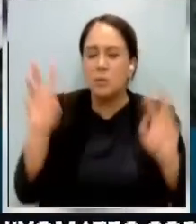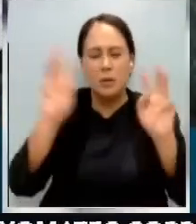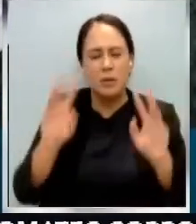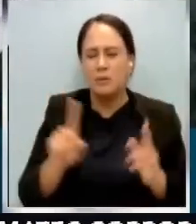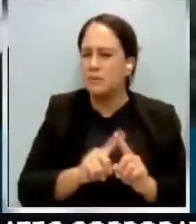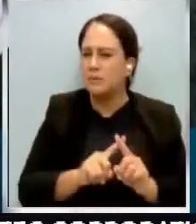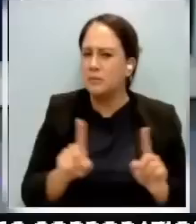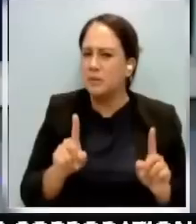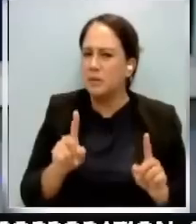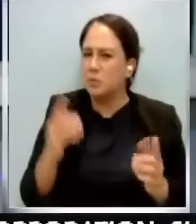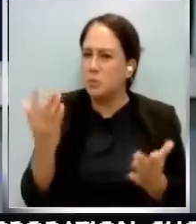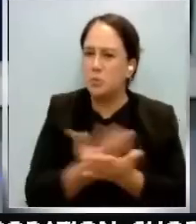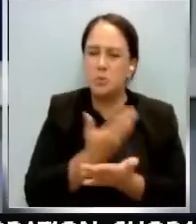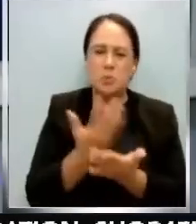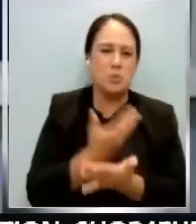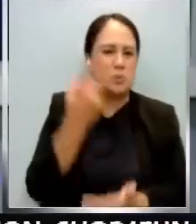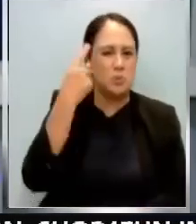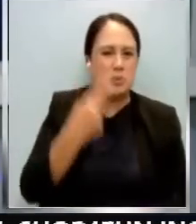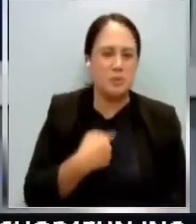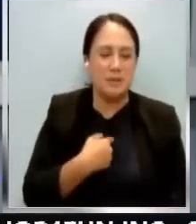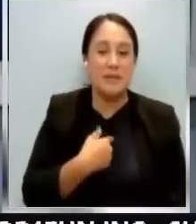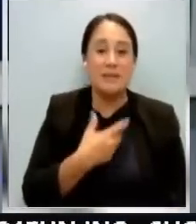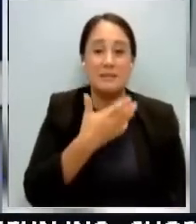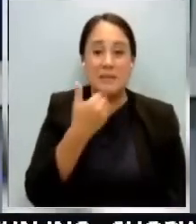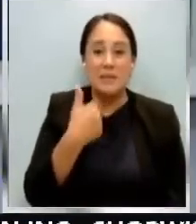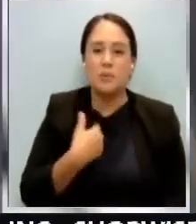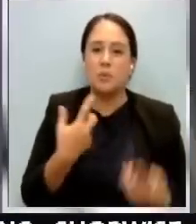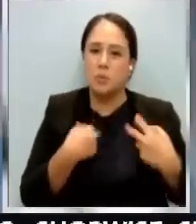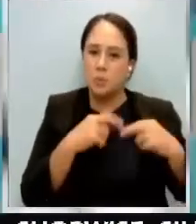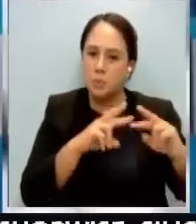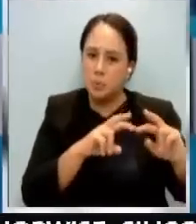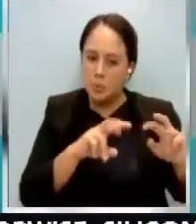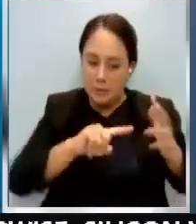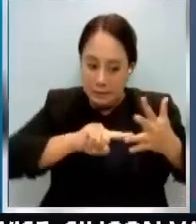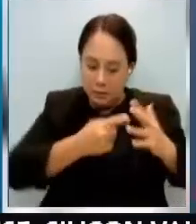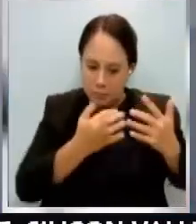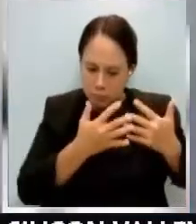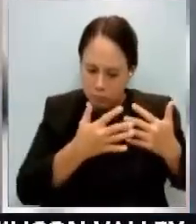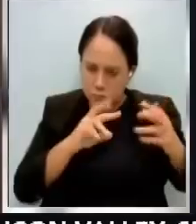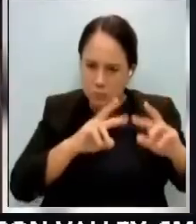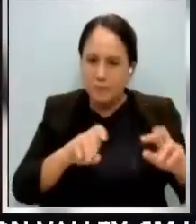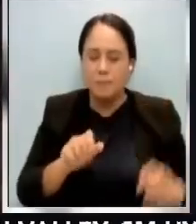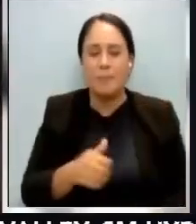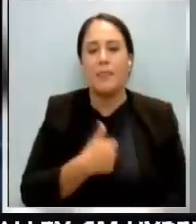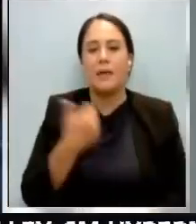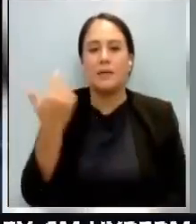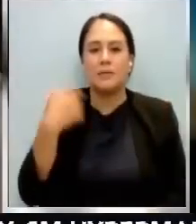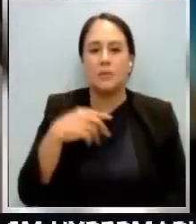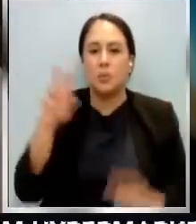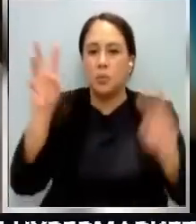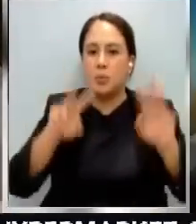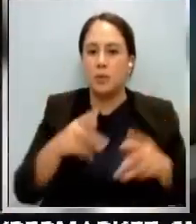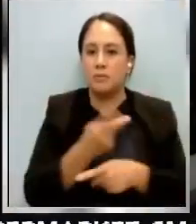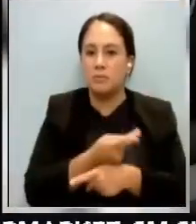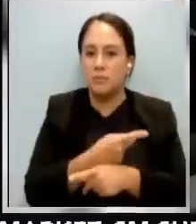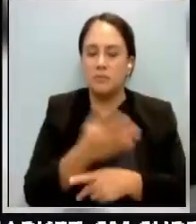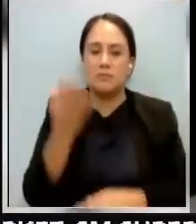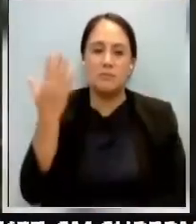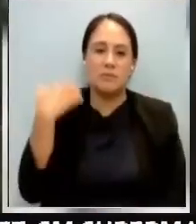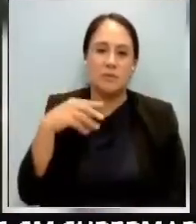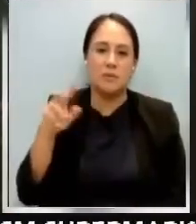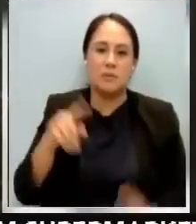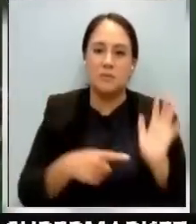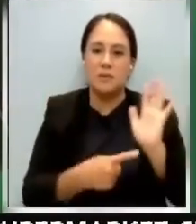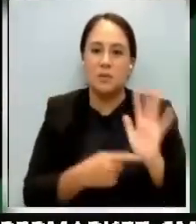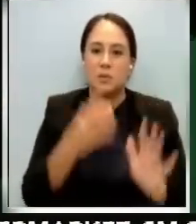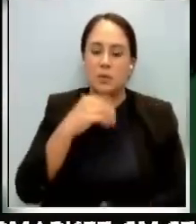para sa akin. Buti na lang, inaral namin from the very start. Isa namang veteranong weather producer at dati ring weather presenter si Amor La